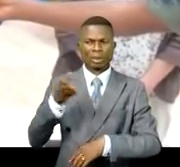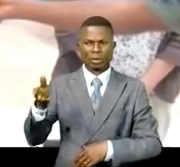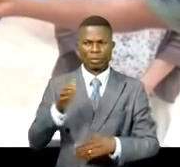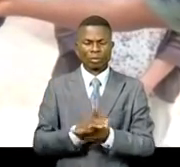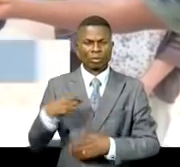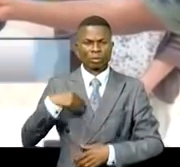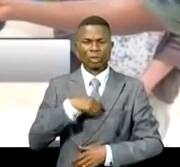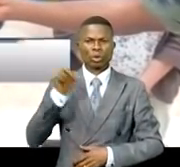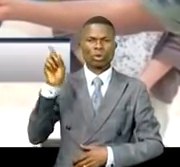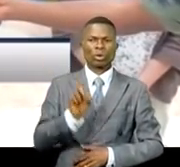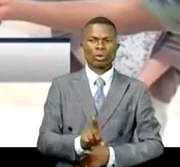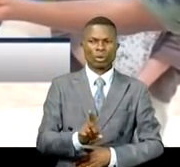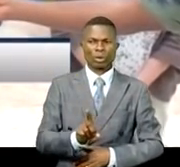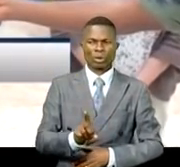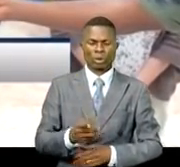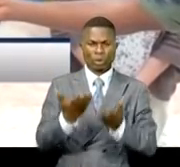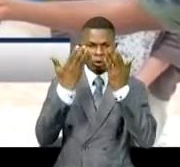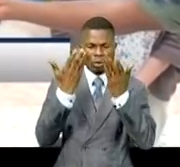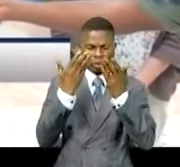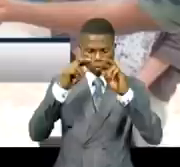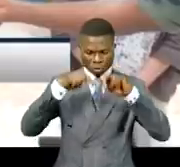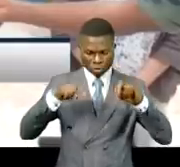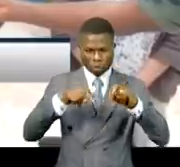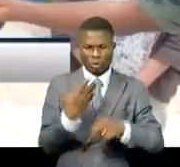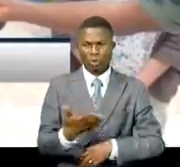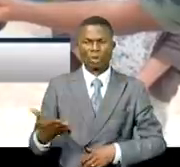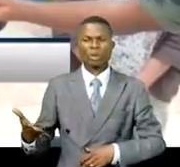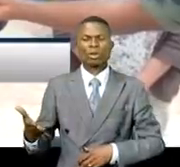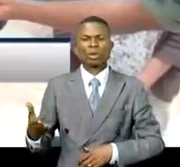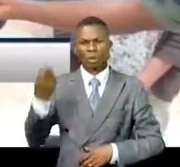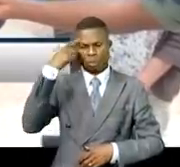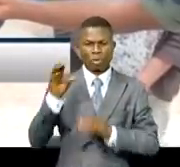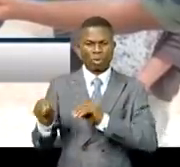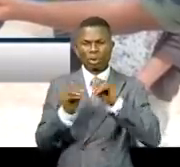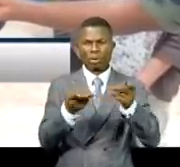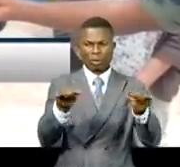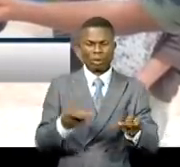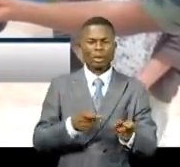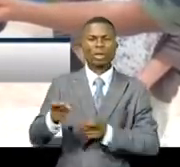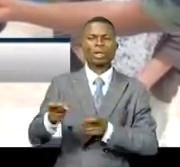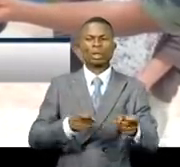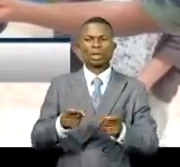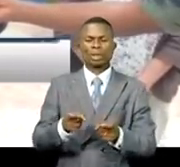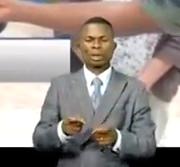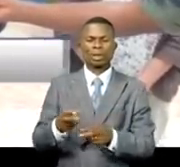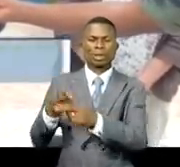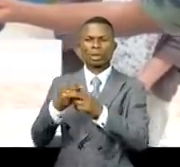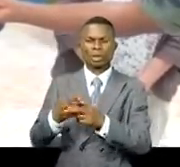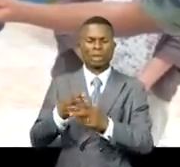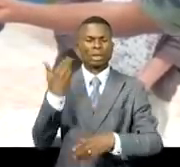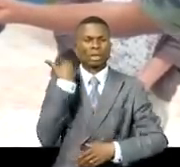venus faire une étude de faisabilité sur la mise en place d'un régime d'assurance